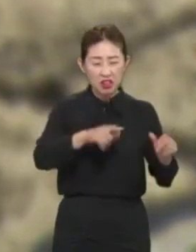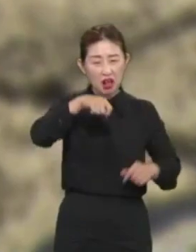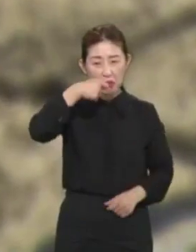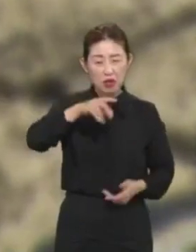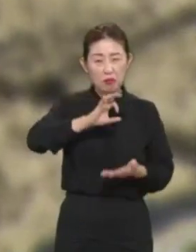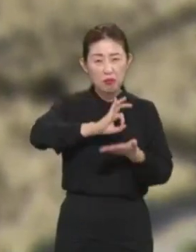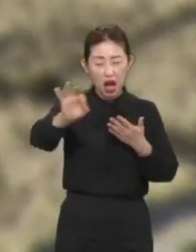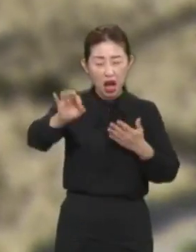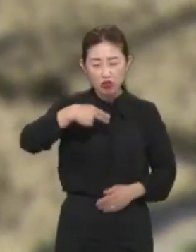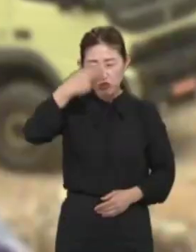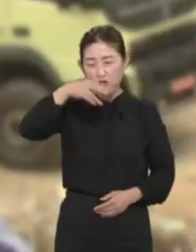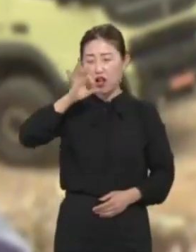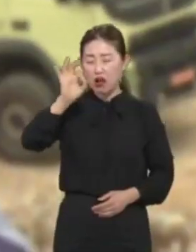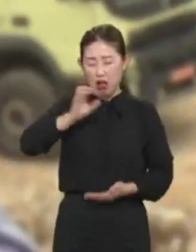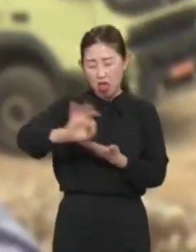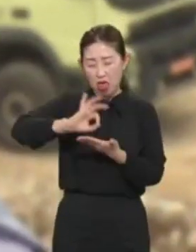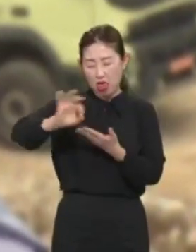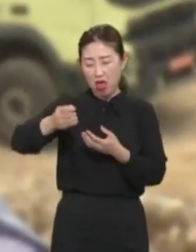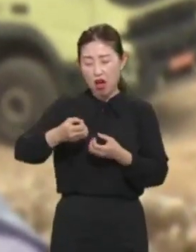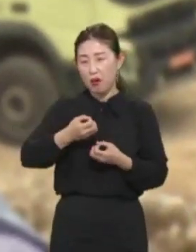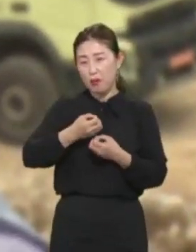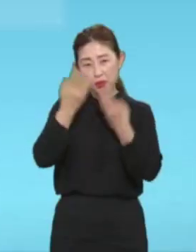유흥비 등으로 쓰인 것으로 조사됐습니다.